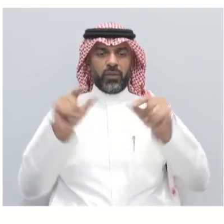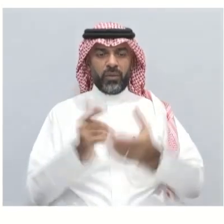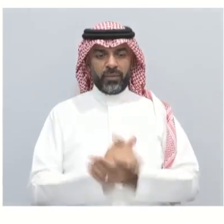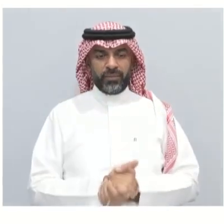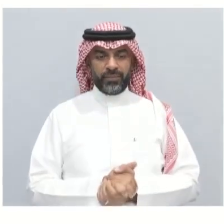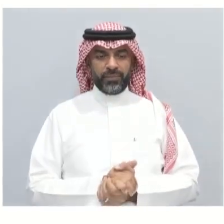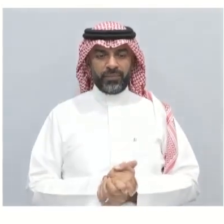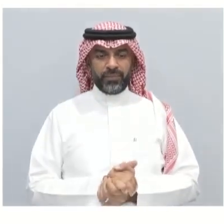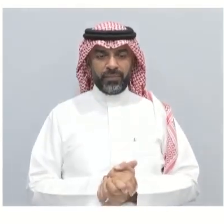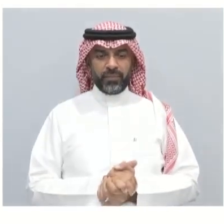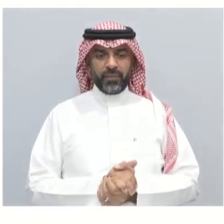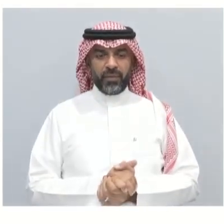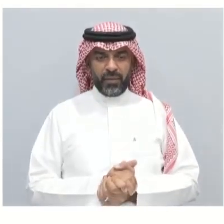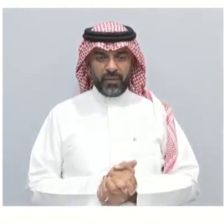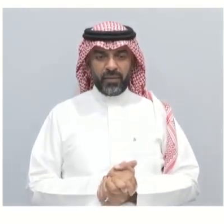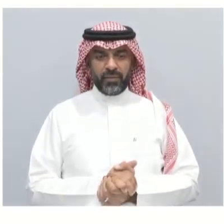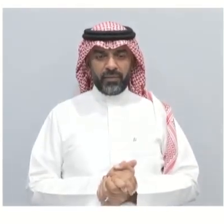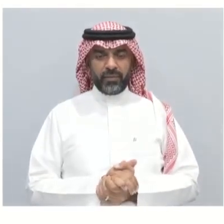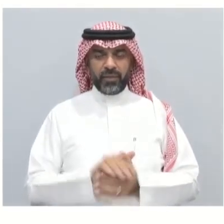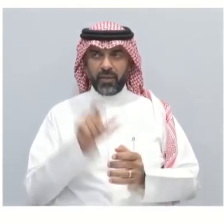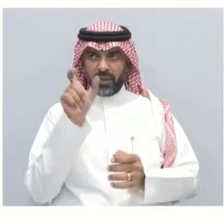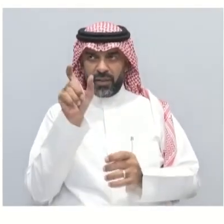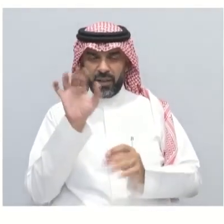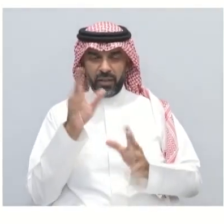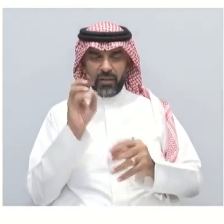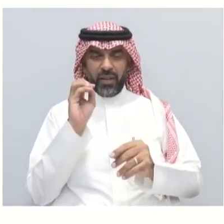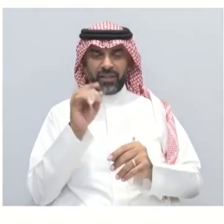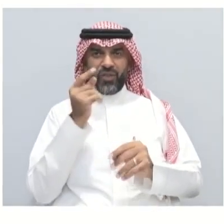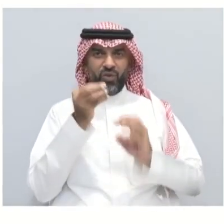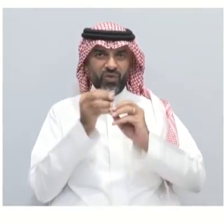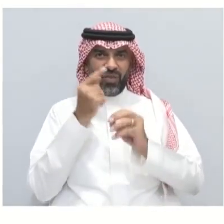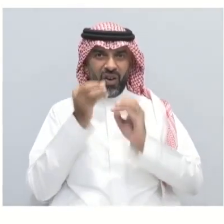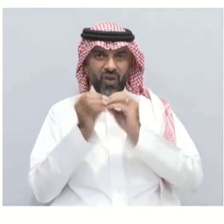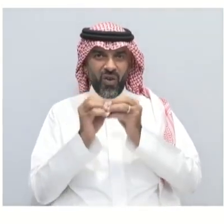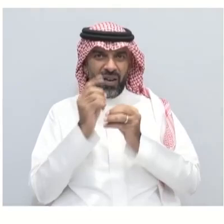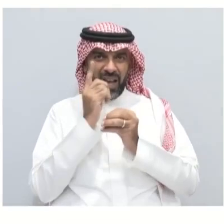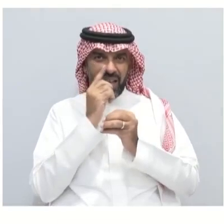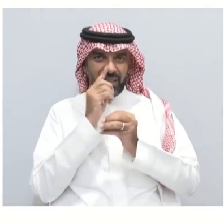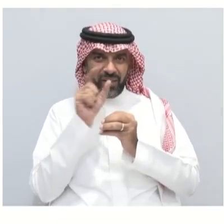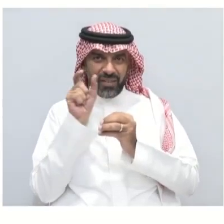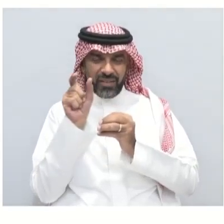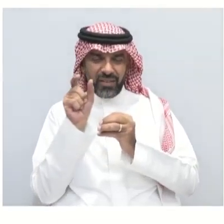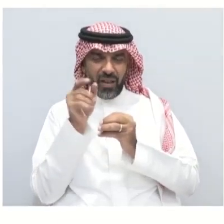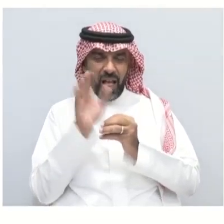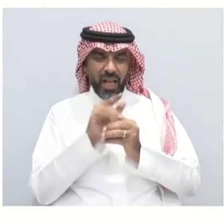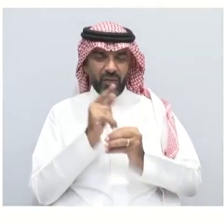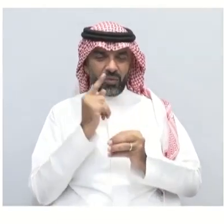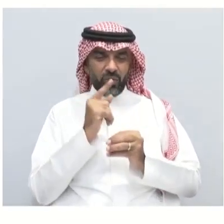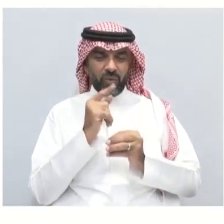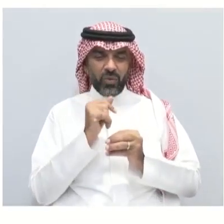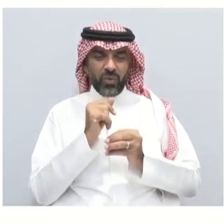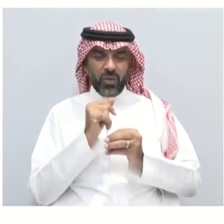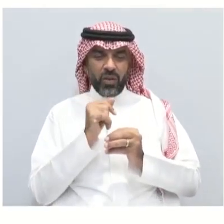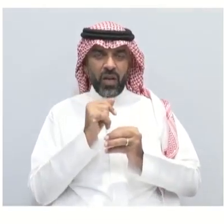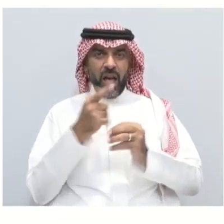احسنتم قمنا بتحديد النص وقمنا بعمل تمييز وقلم الهايلايت الخاص بالنص بالاضافه الى مل